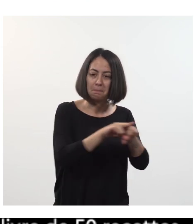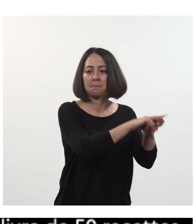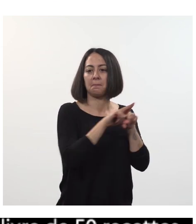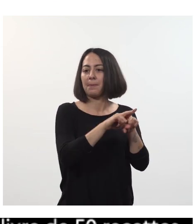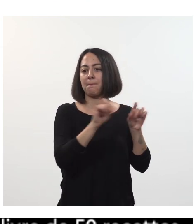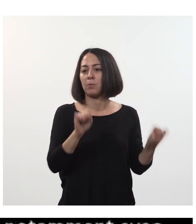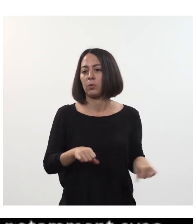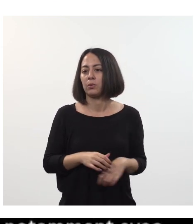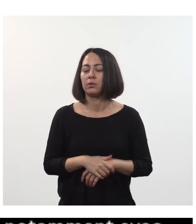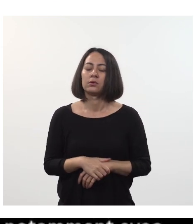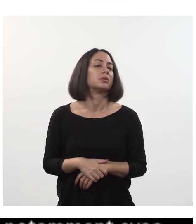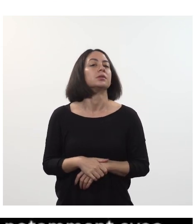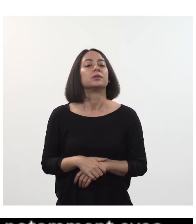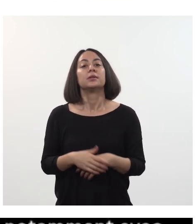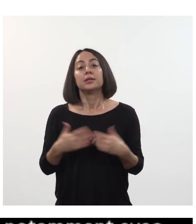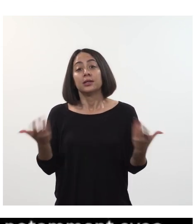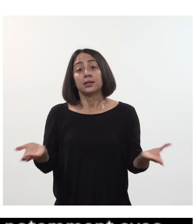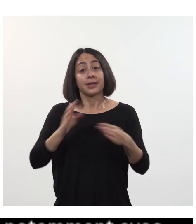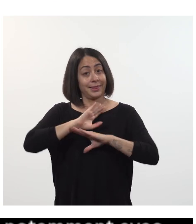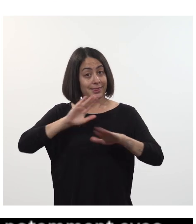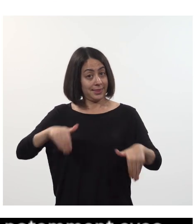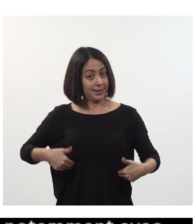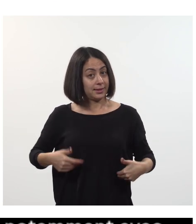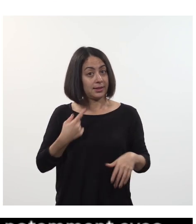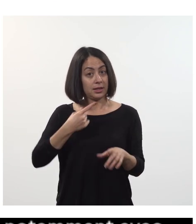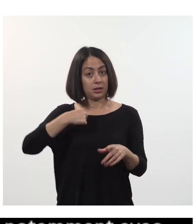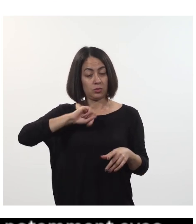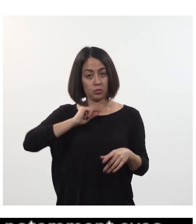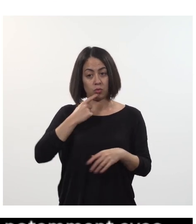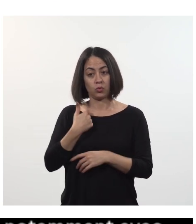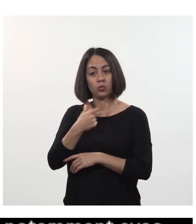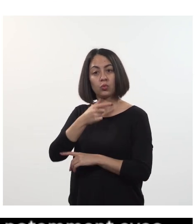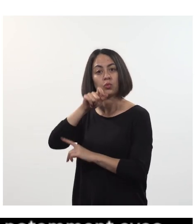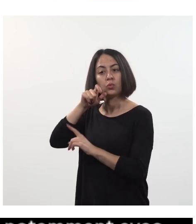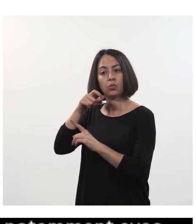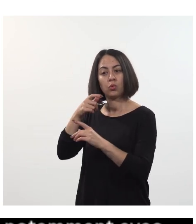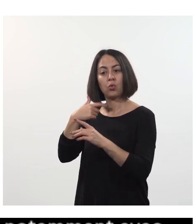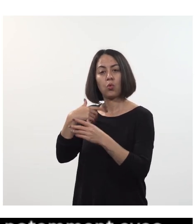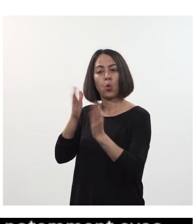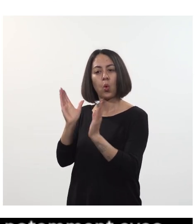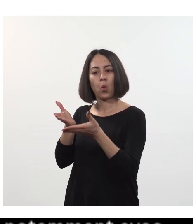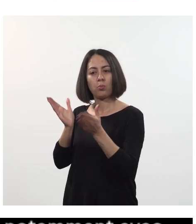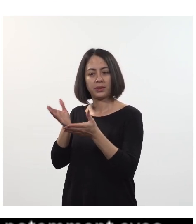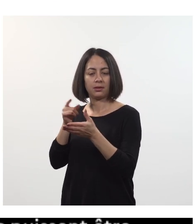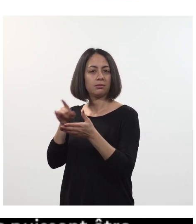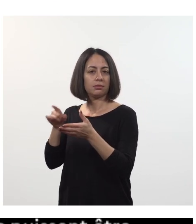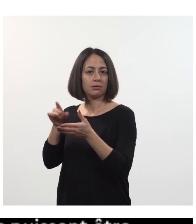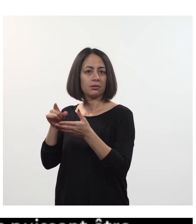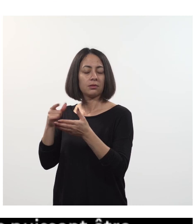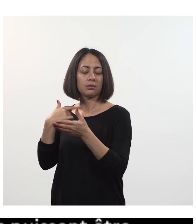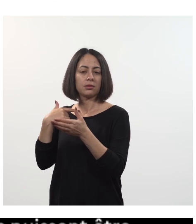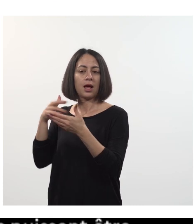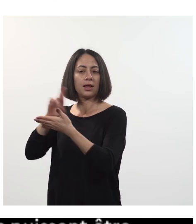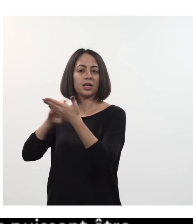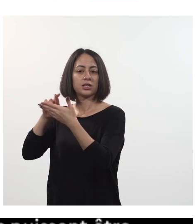convives. Et pour finir, on avait réalisé avec le responsable restauration de l'hôpital de Saint-Léonard, qui est sur la Haute-Vienne, un livre avec